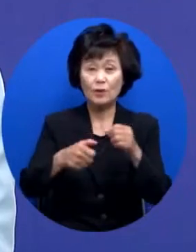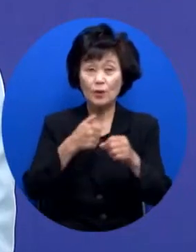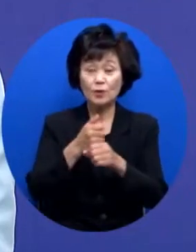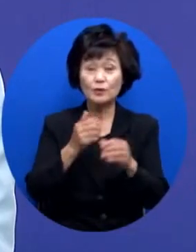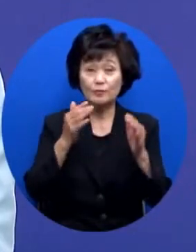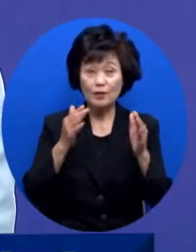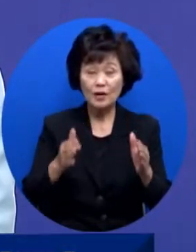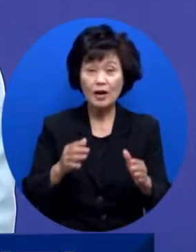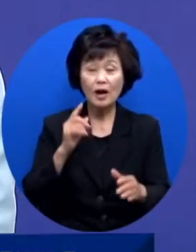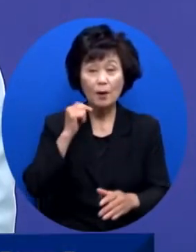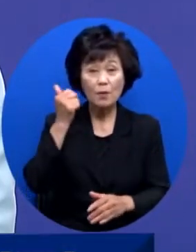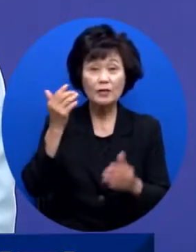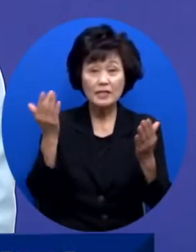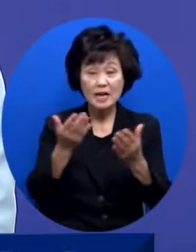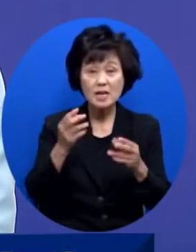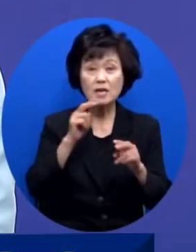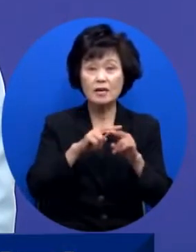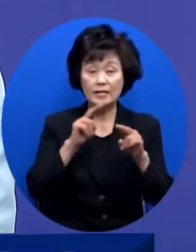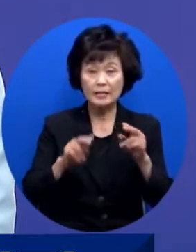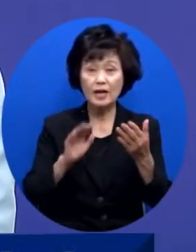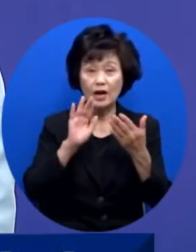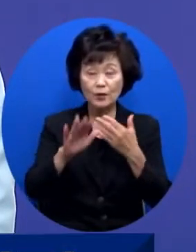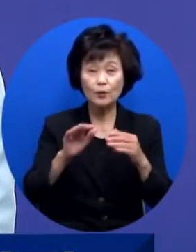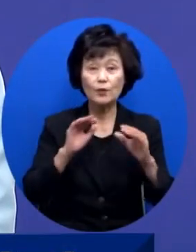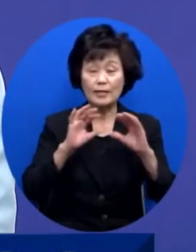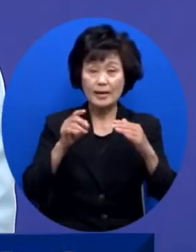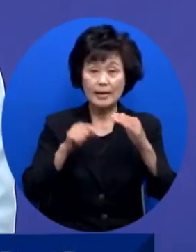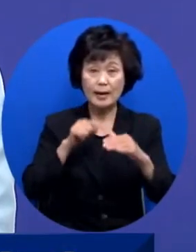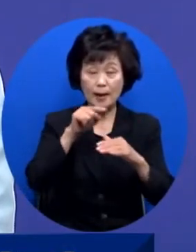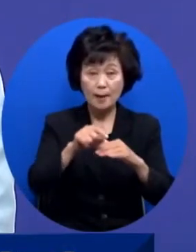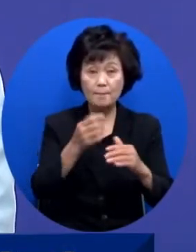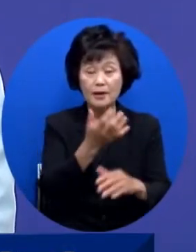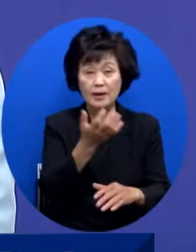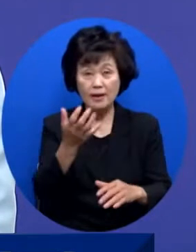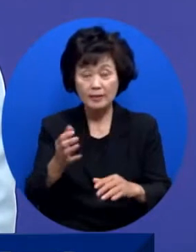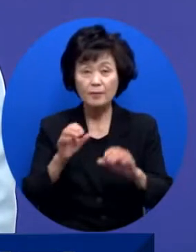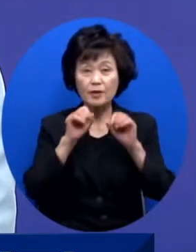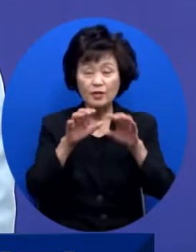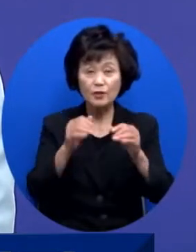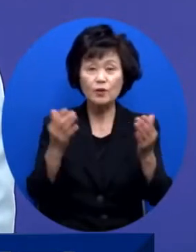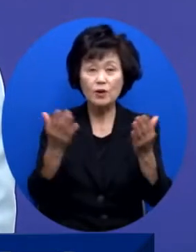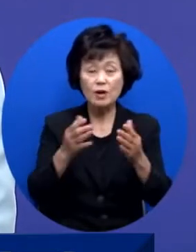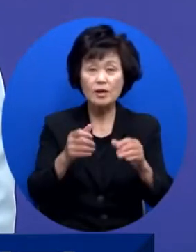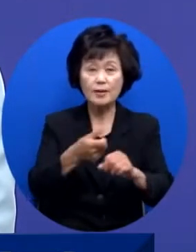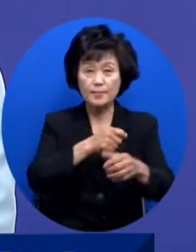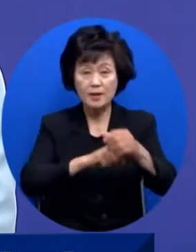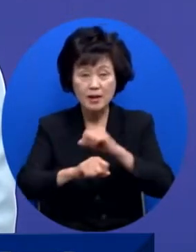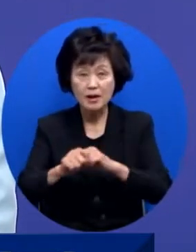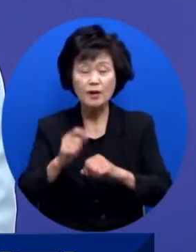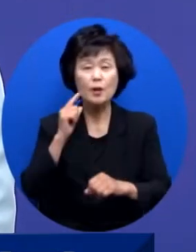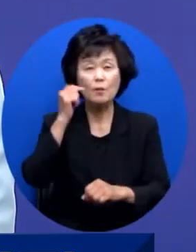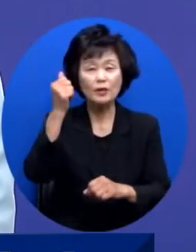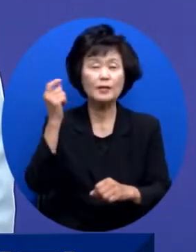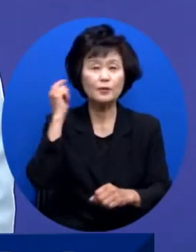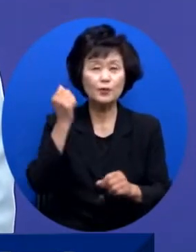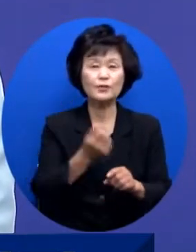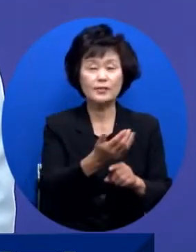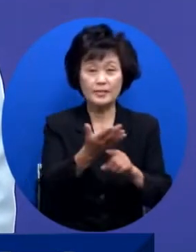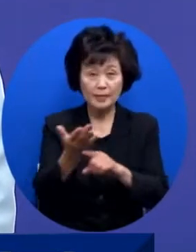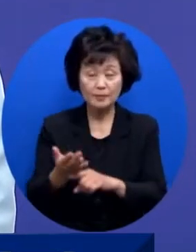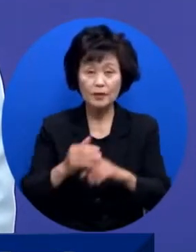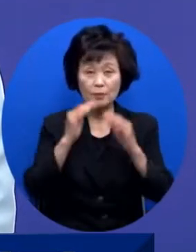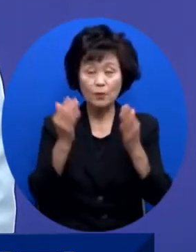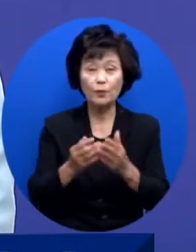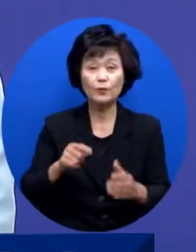50년 동안 목회하고 은퇴한 뒤 국내외 교회들을 순회하며 선교 사역에 주력하고 있는 한 목회자가 있습니다. 전액